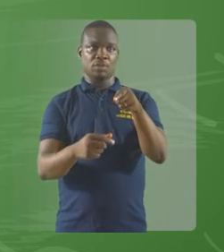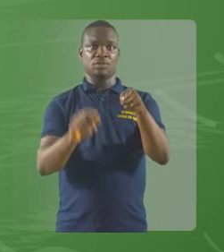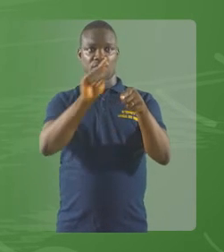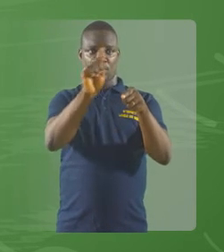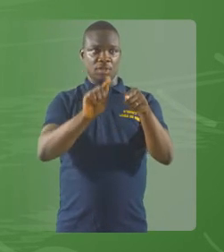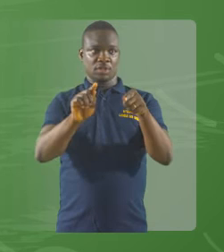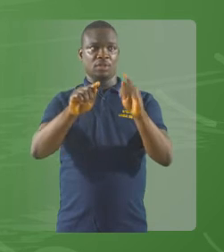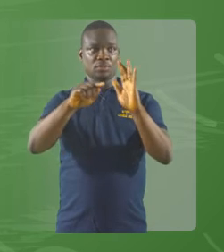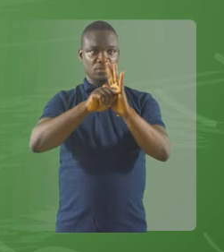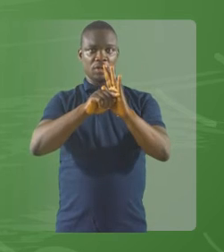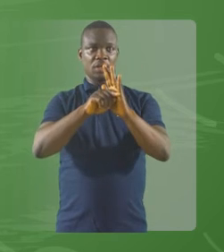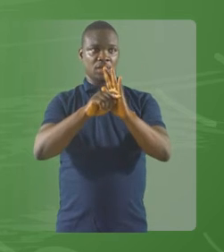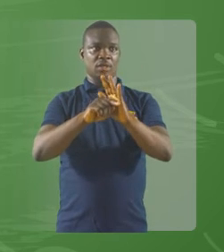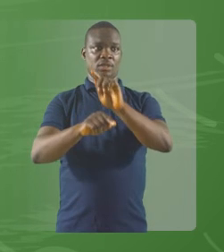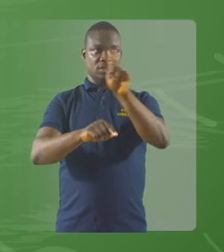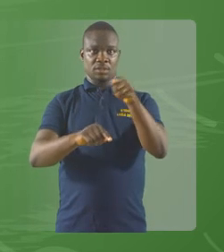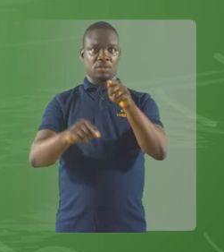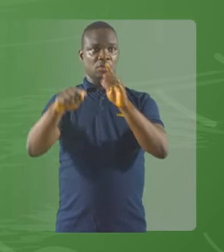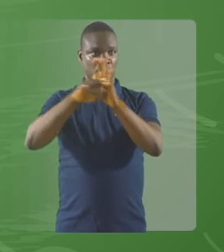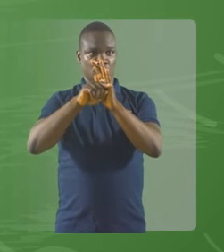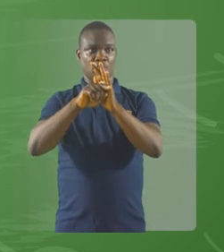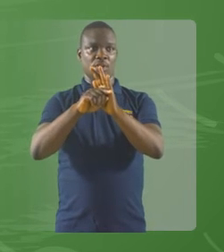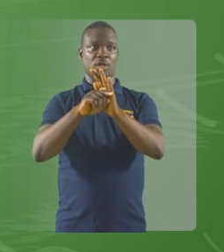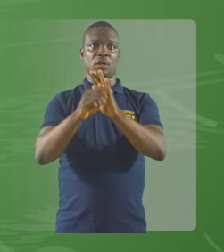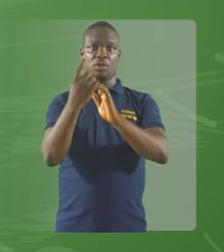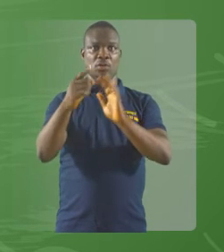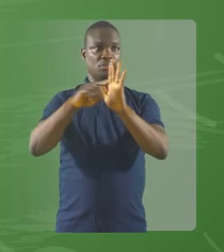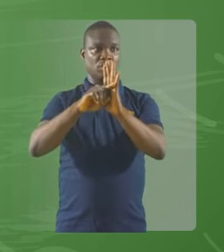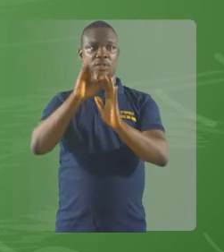Z moins l'affixe de oméga qui est moins 1 moins I.